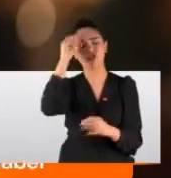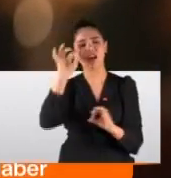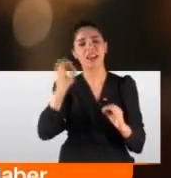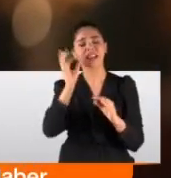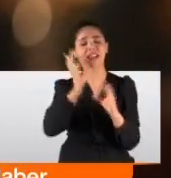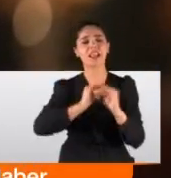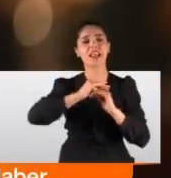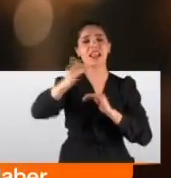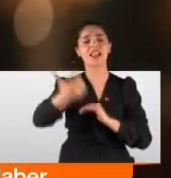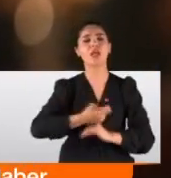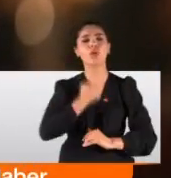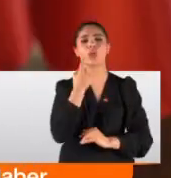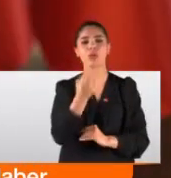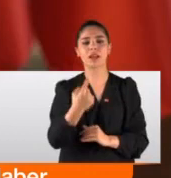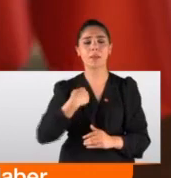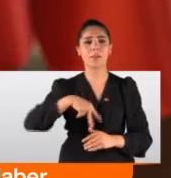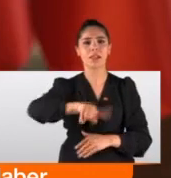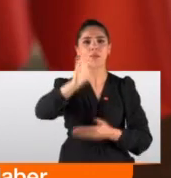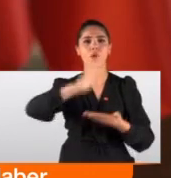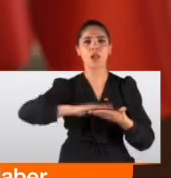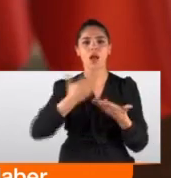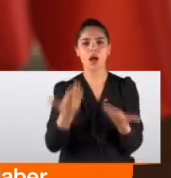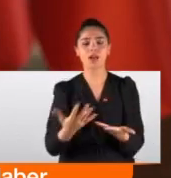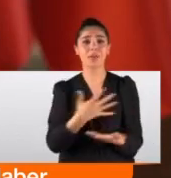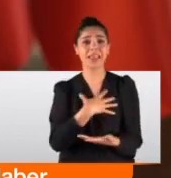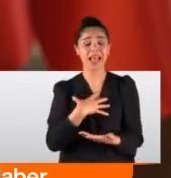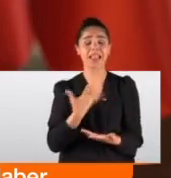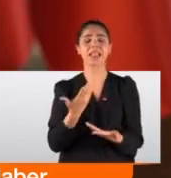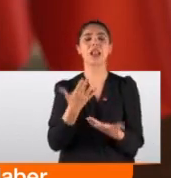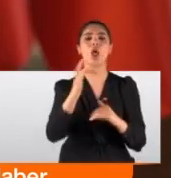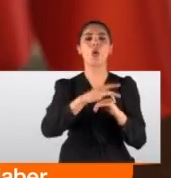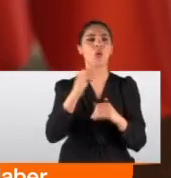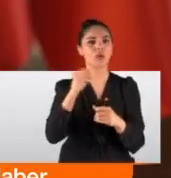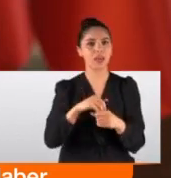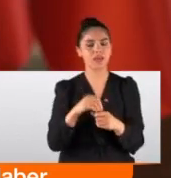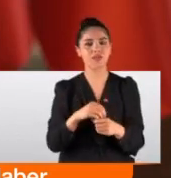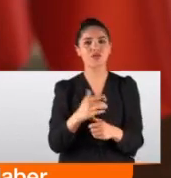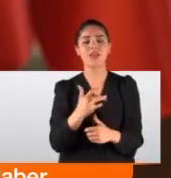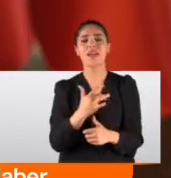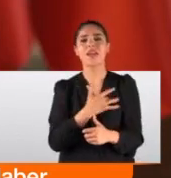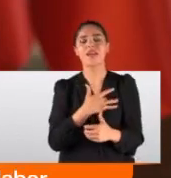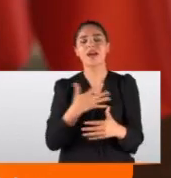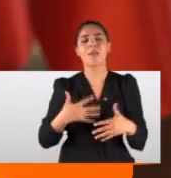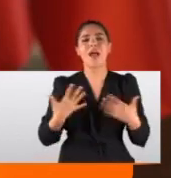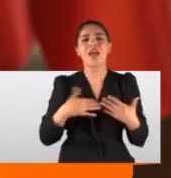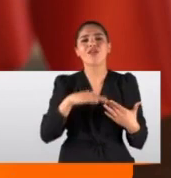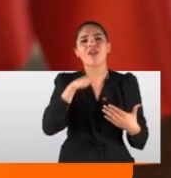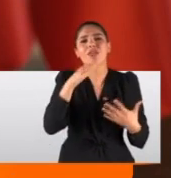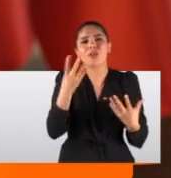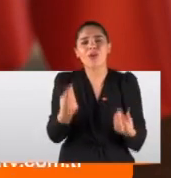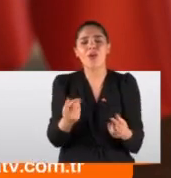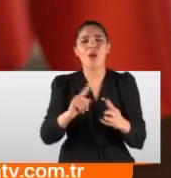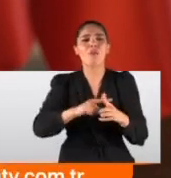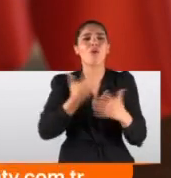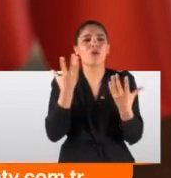umutlarıdır. Bizim yoldaşımız kendileri ve ülkeleri için kalpleri kıpır kıpır heyecan dolu, proje